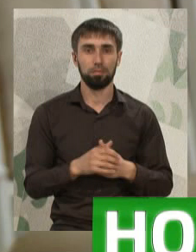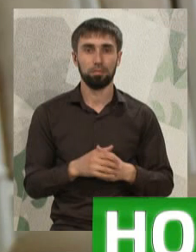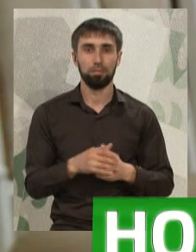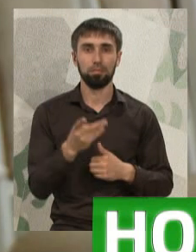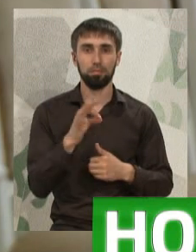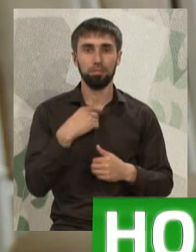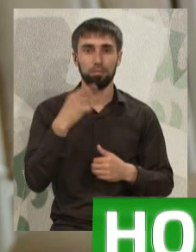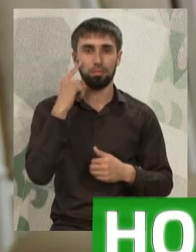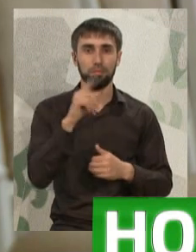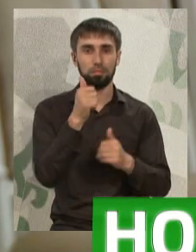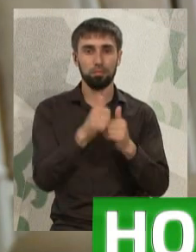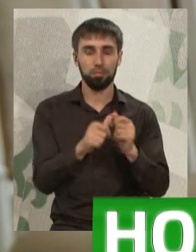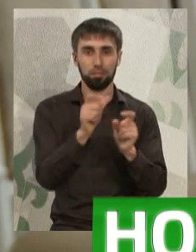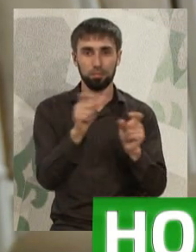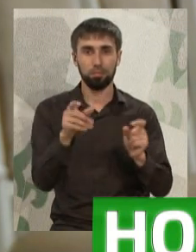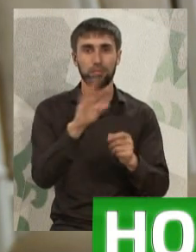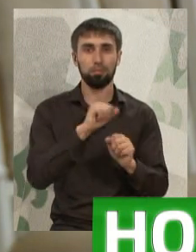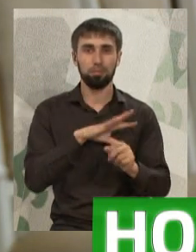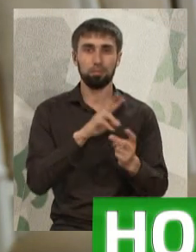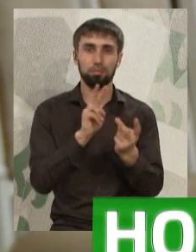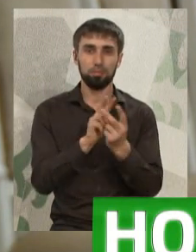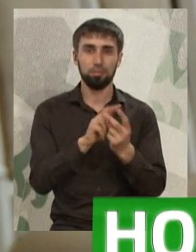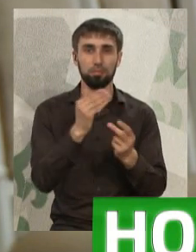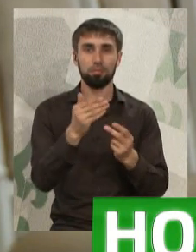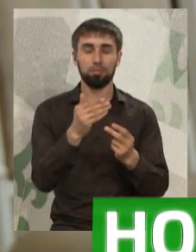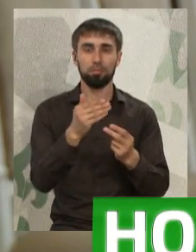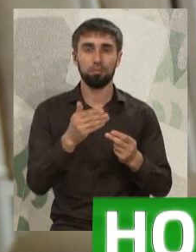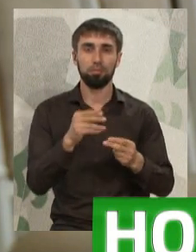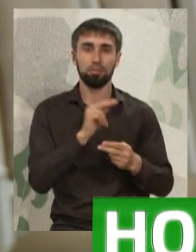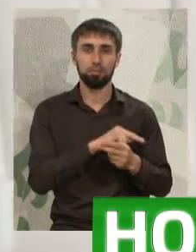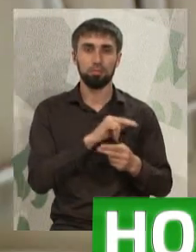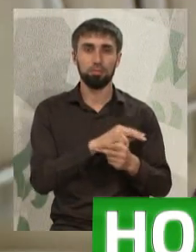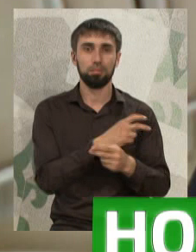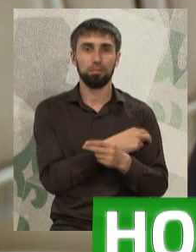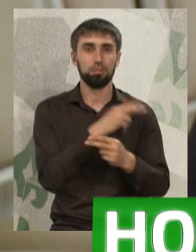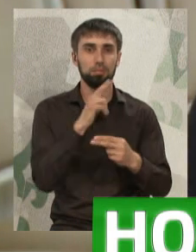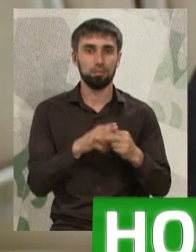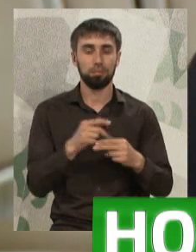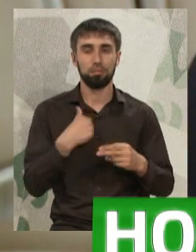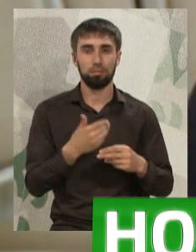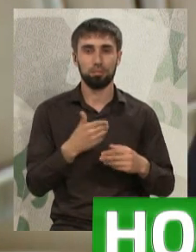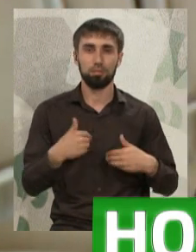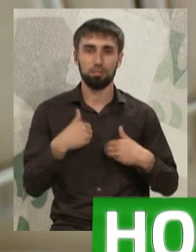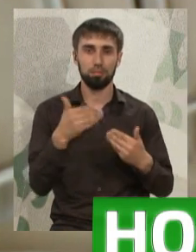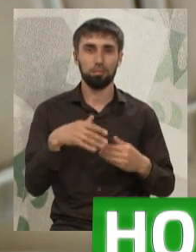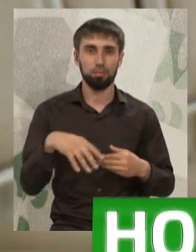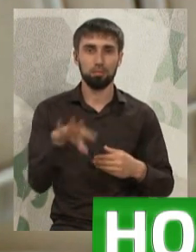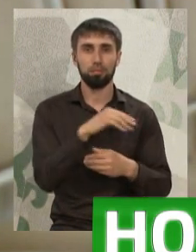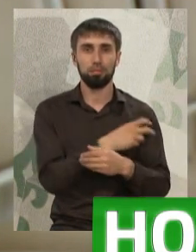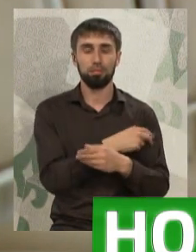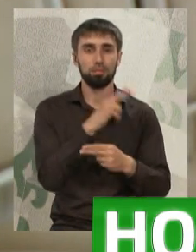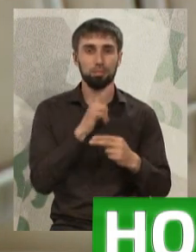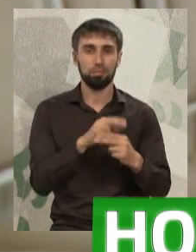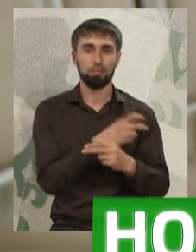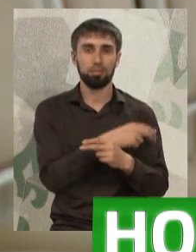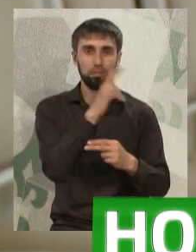думаю, что каждый человек в своей жизни встречался с работой медицинских сестер. Хочу поздравить всех медицинских сестер,